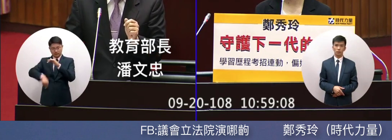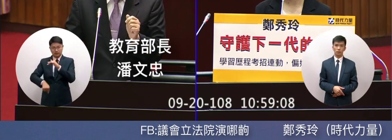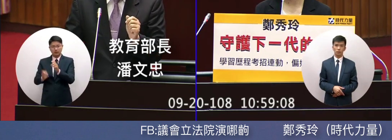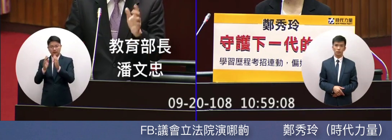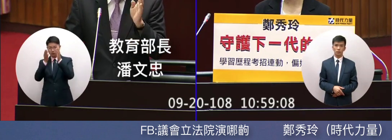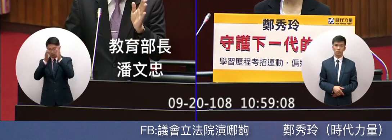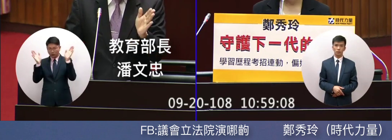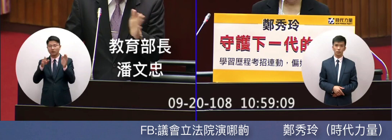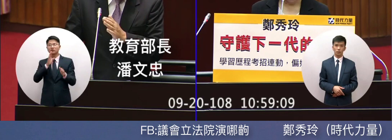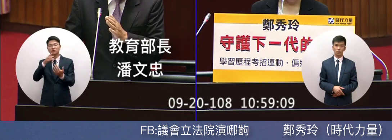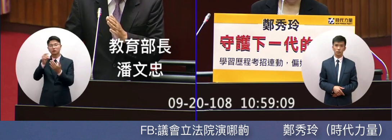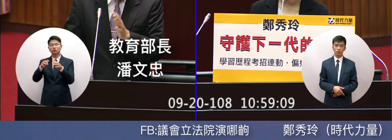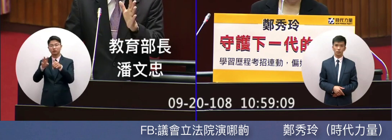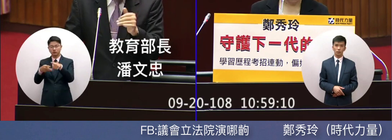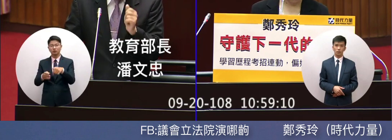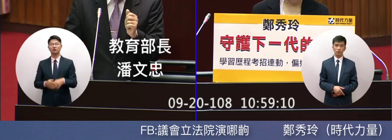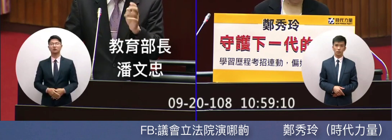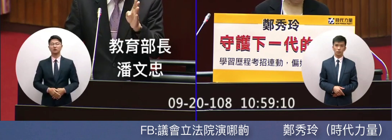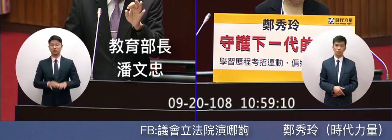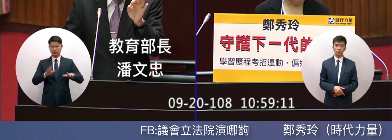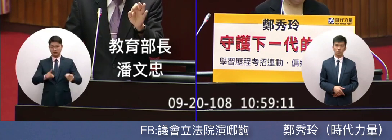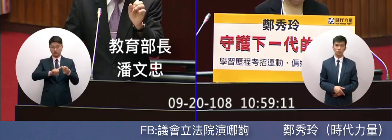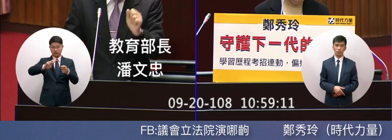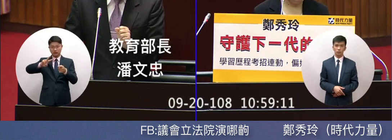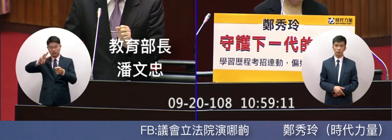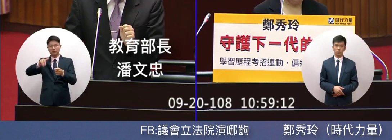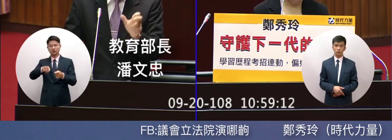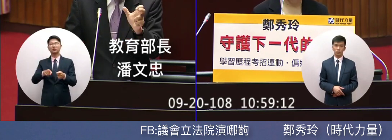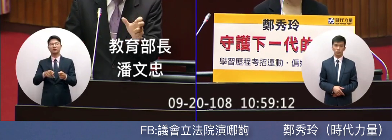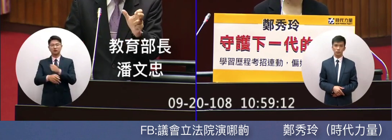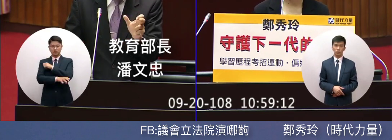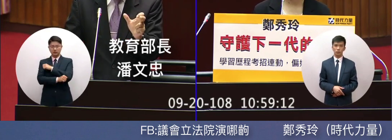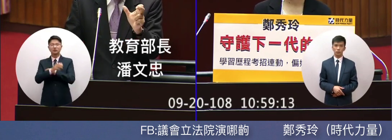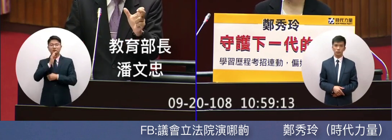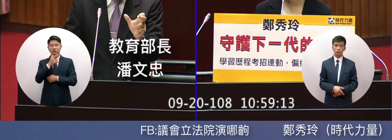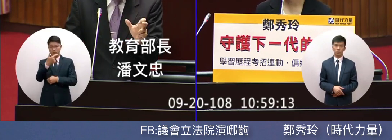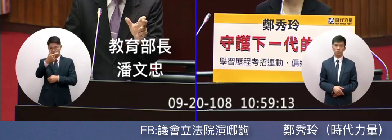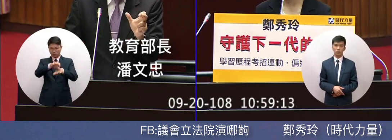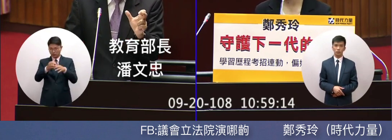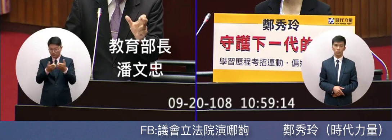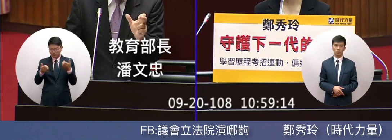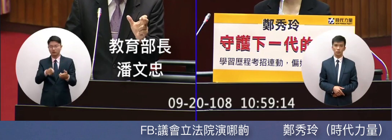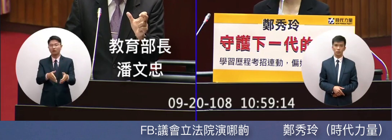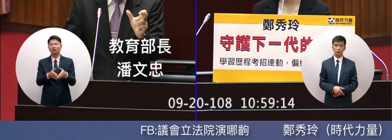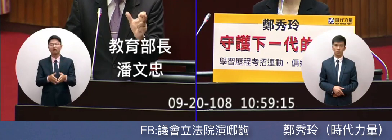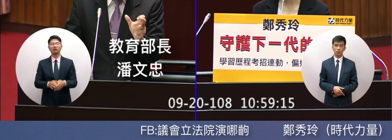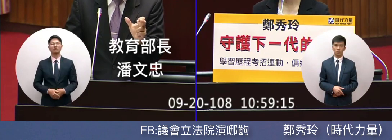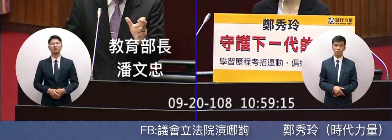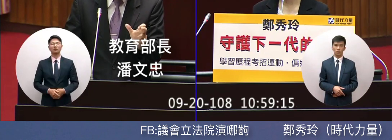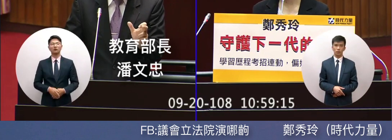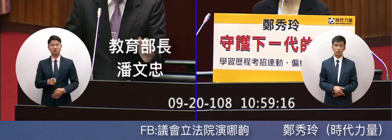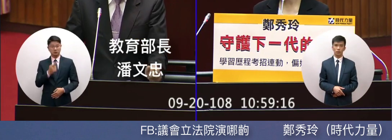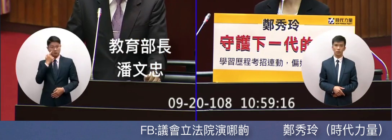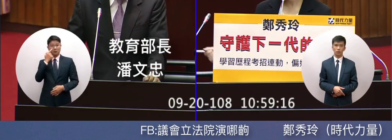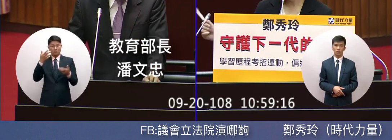修。目前来讲，高一到高三合起来是说至少是6学分，当然这也表示说它的比例啊并不是这么